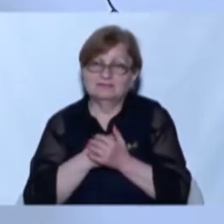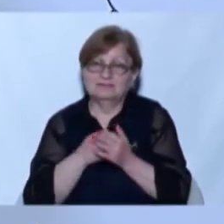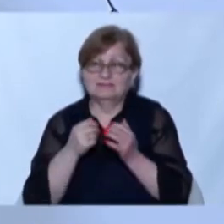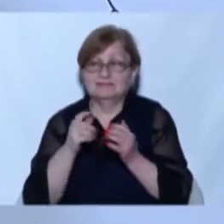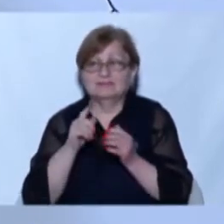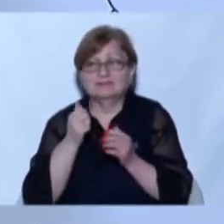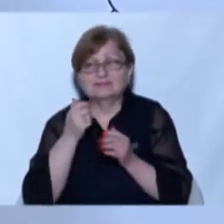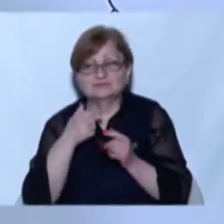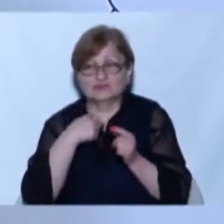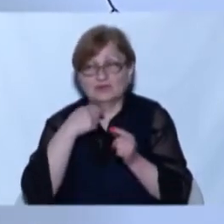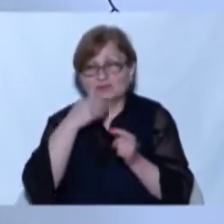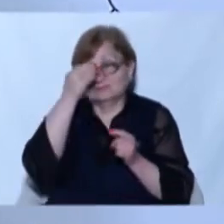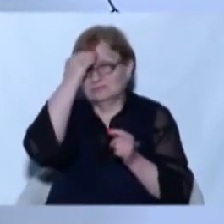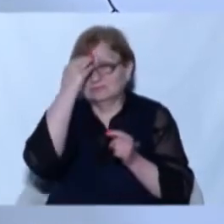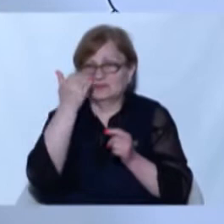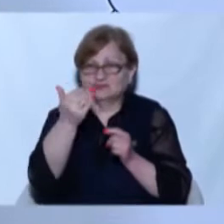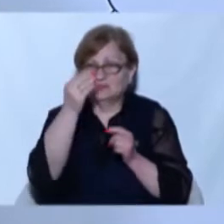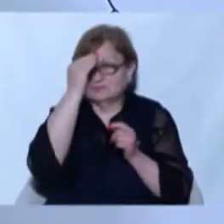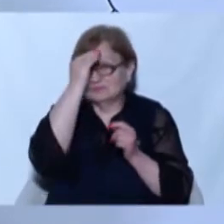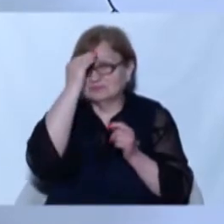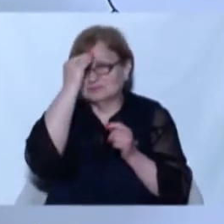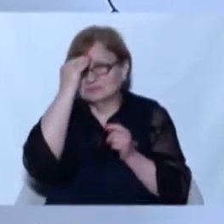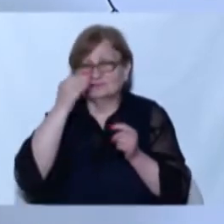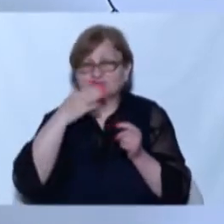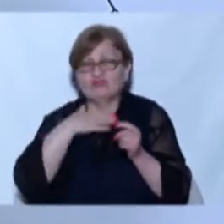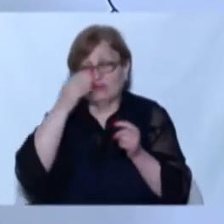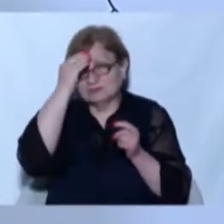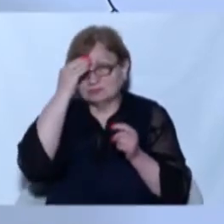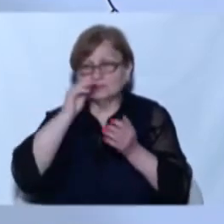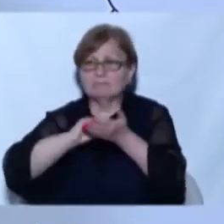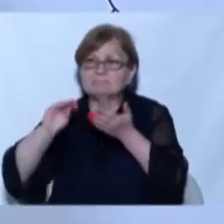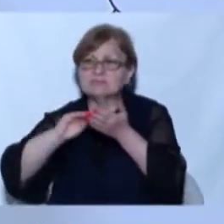დაემთხვა თქვენი წარმოდგენა წერლის მხატვრულ ჩანაფიქრს.